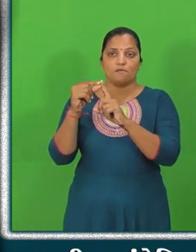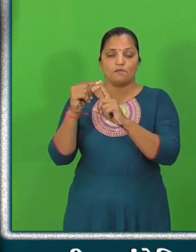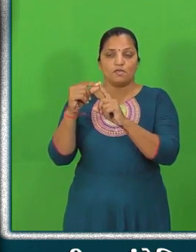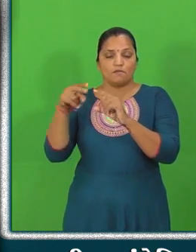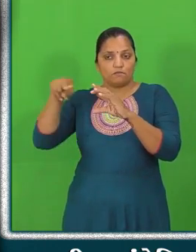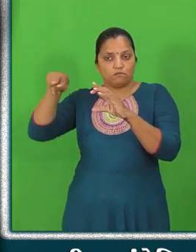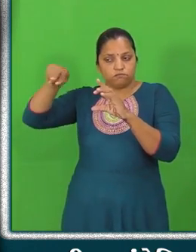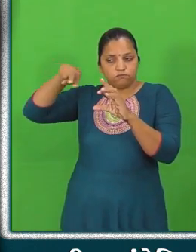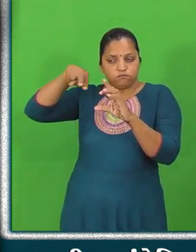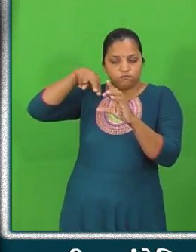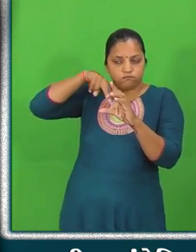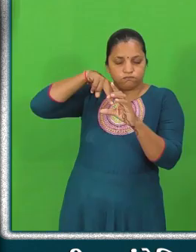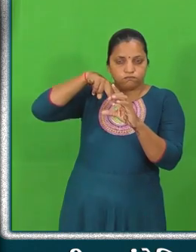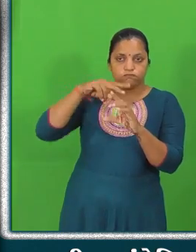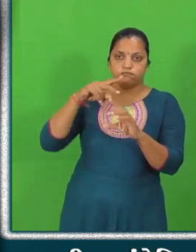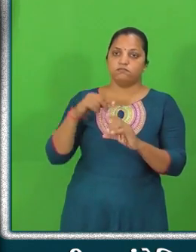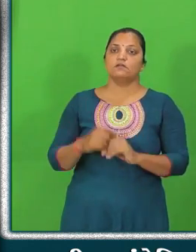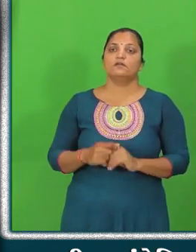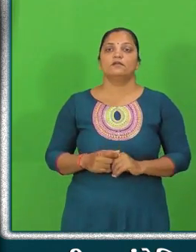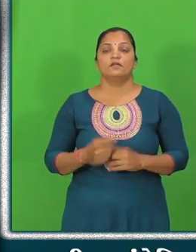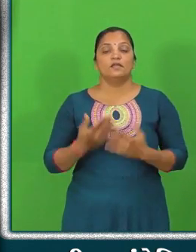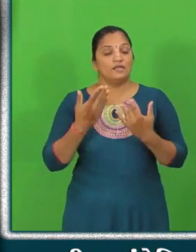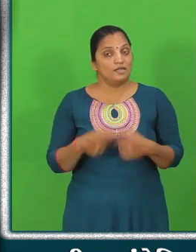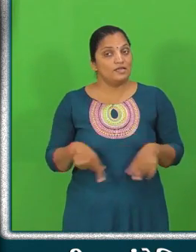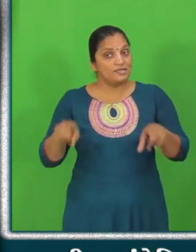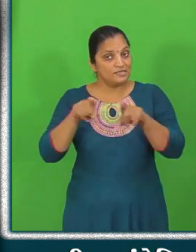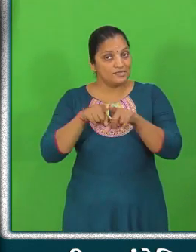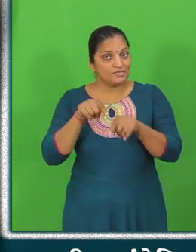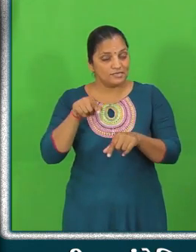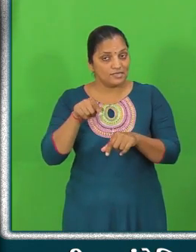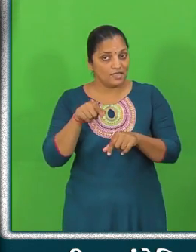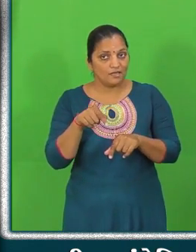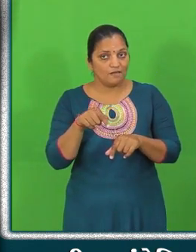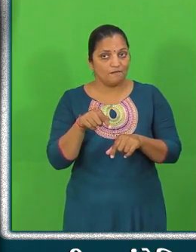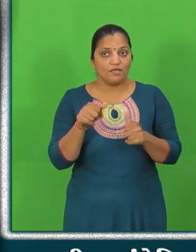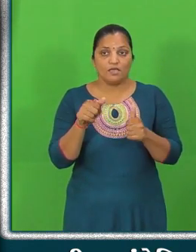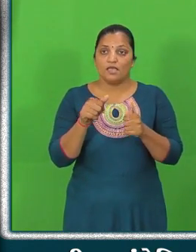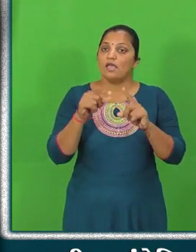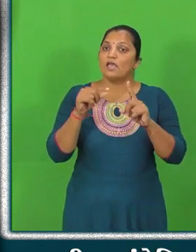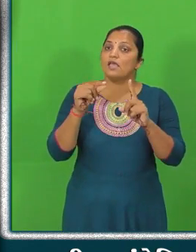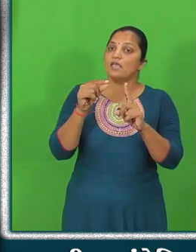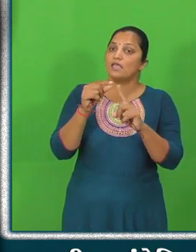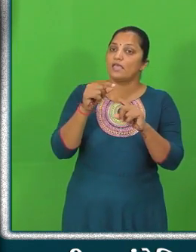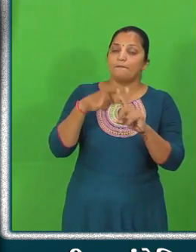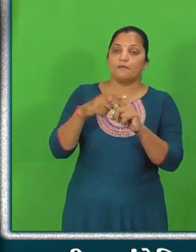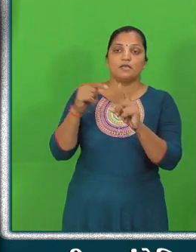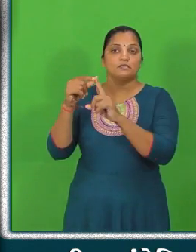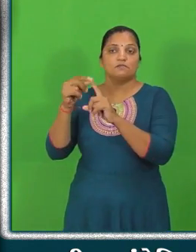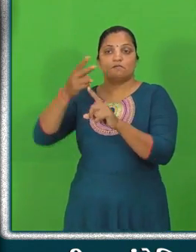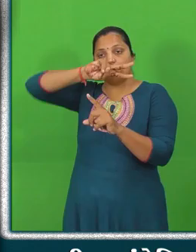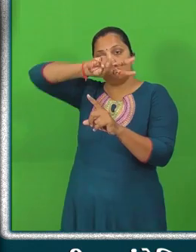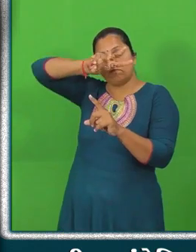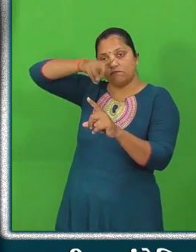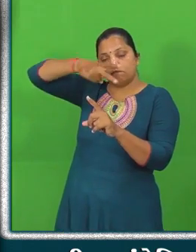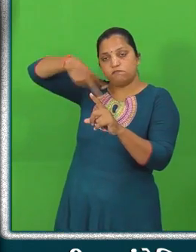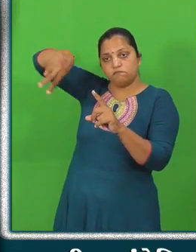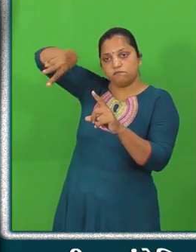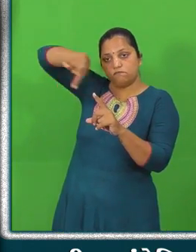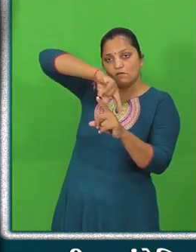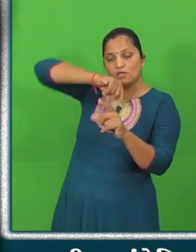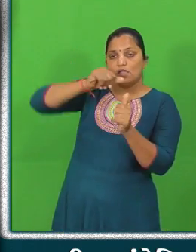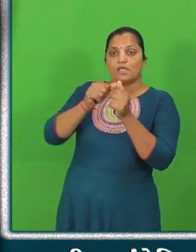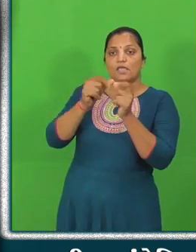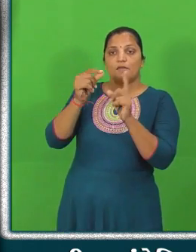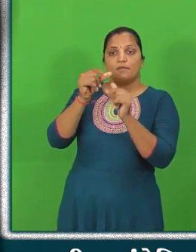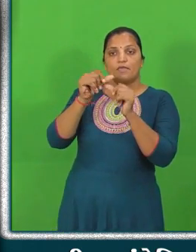છે, પૈકીનું એક કિરણ લઈએ, કે આ જે કિરણ છે એ ટીમાંથી પસાર થઈ પરાવર્તન પામી, જેટલો આપાત કોણ